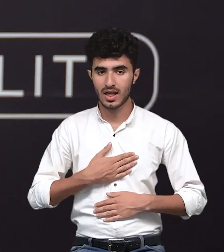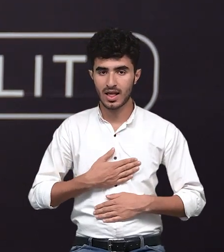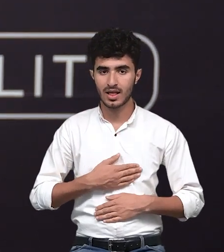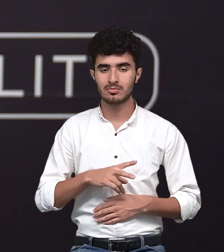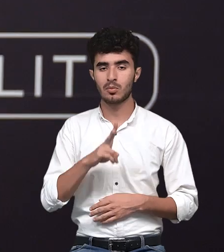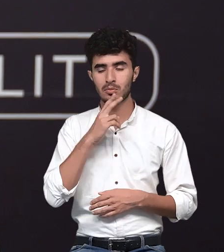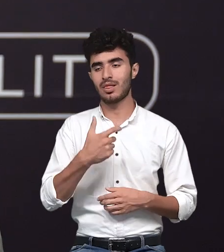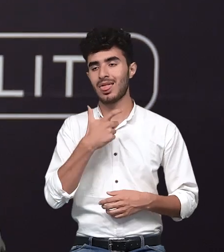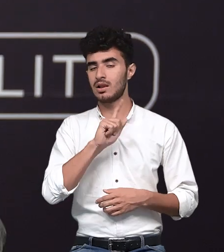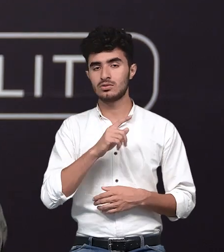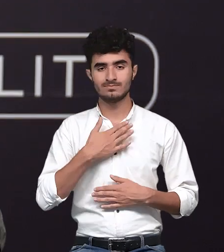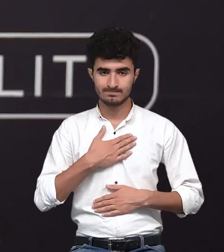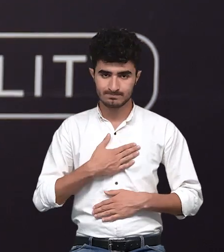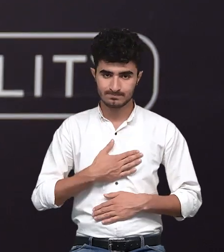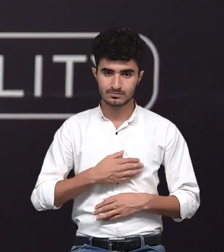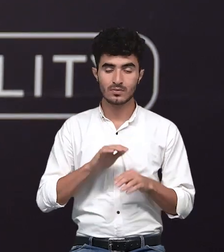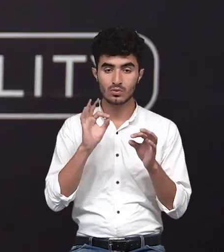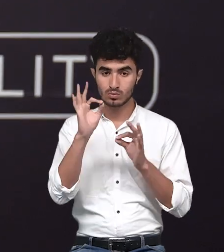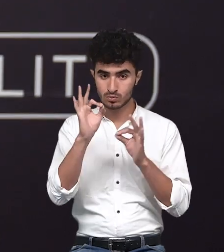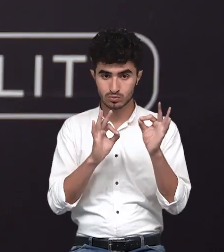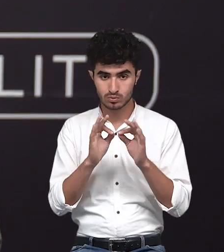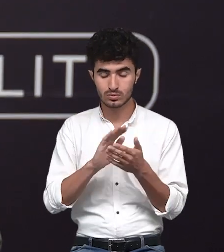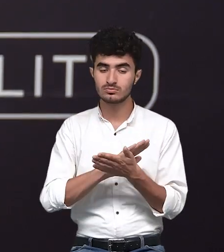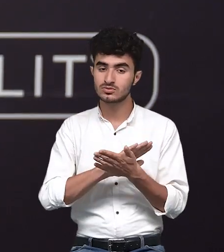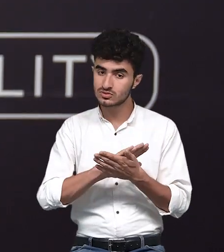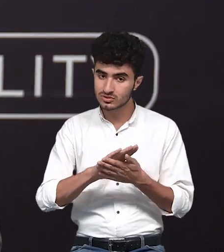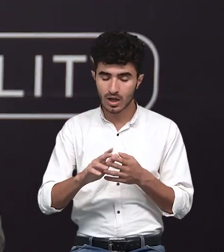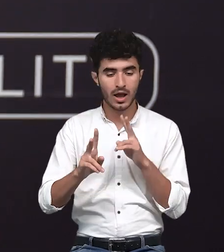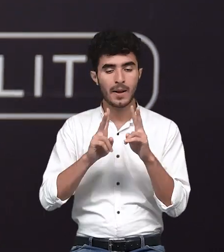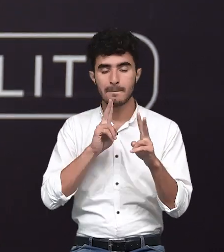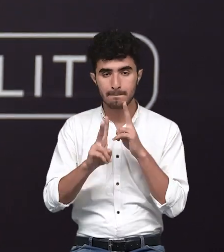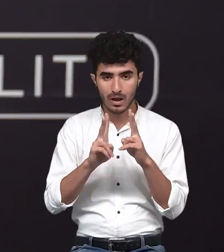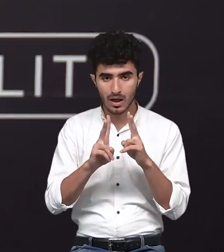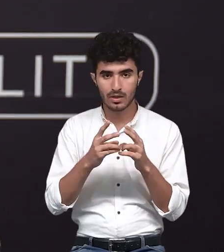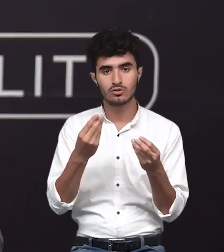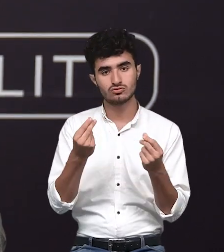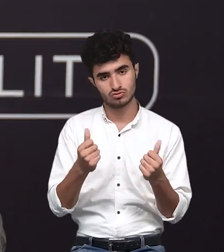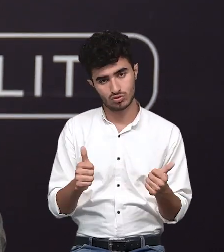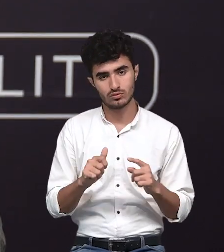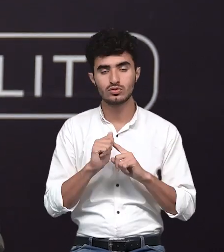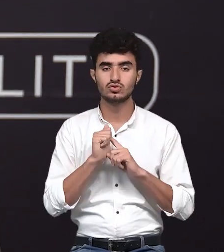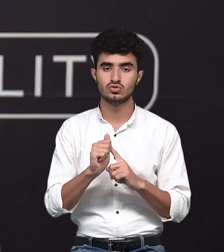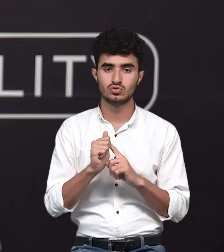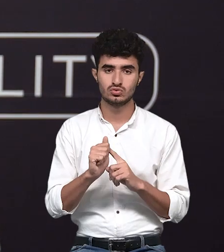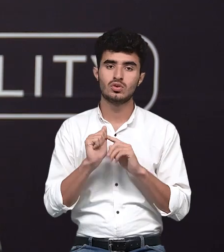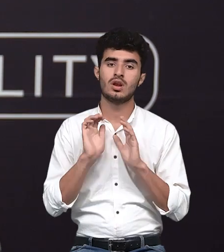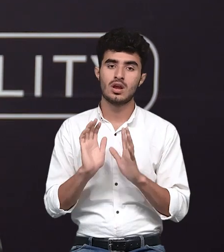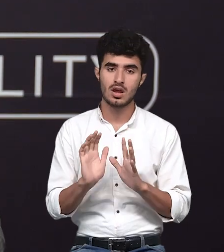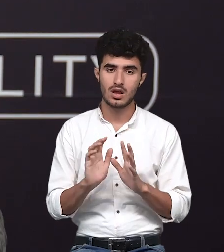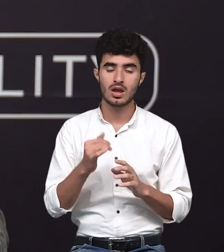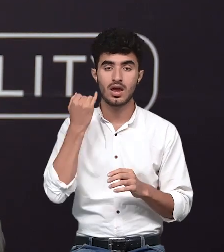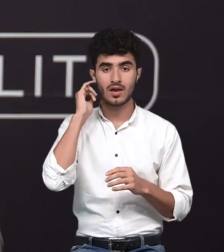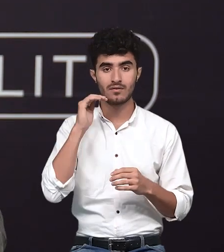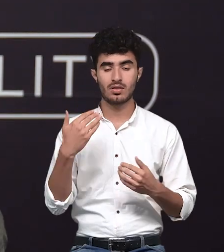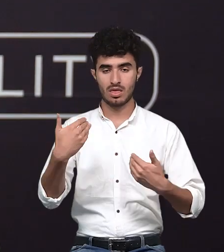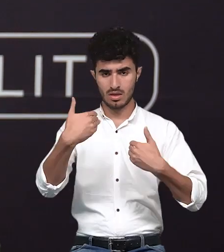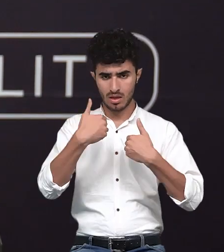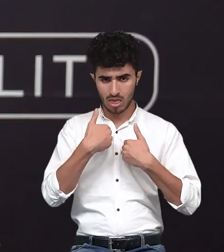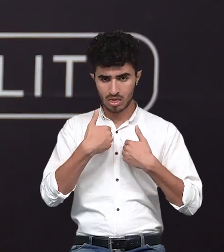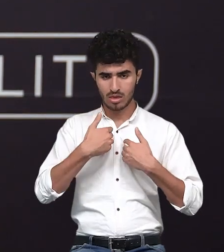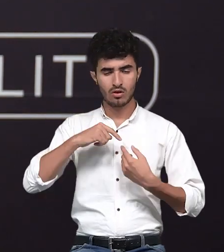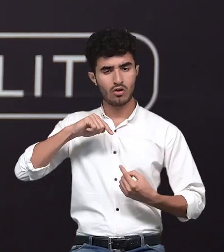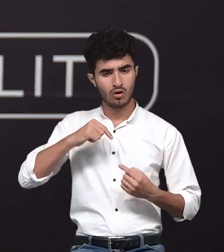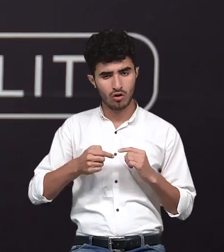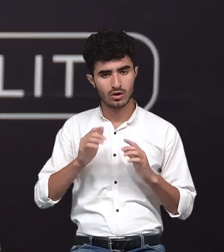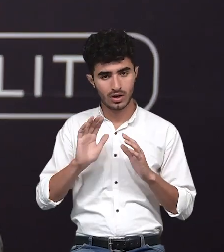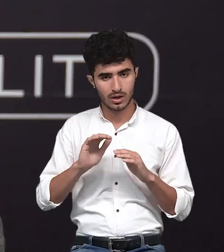کے اوپر جو ہے بالکل کلیئر کٹ بات ہونی چاہیے اور اس کو ریزالو کرنا چاہیے۔ اگر ہمیں کوئی وونڈ